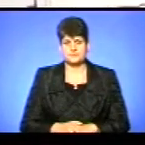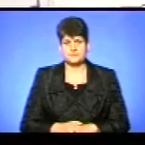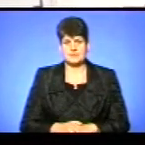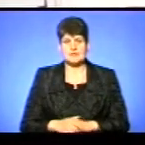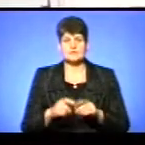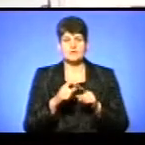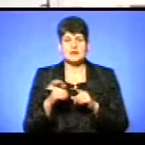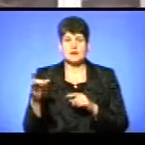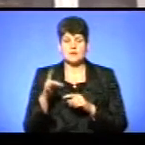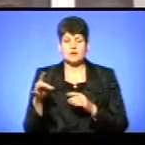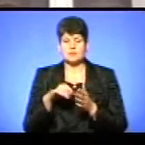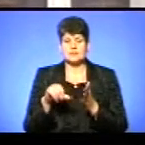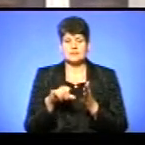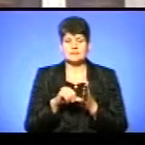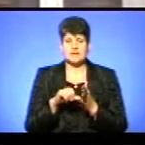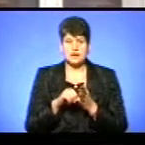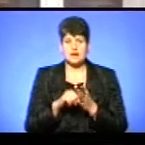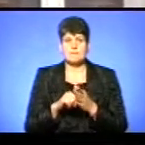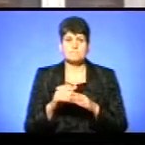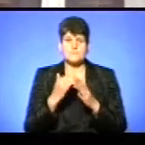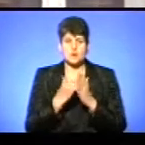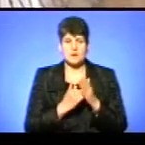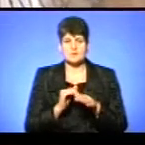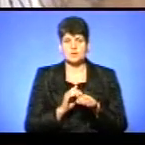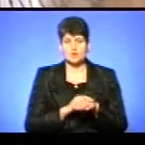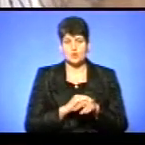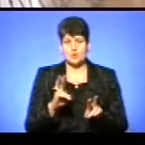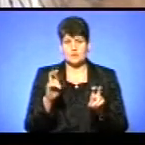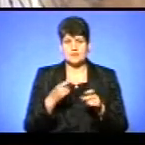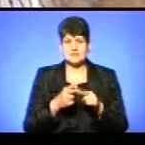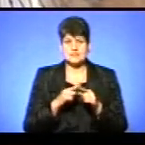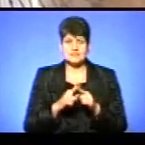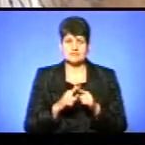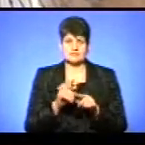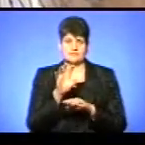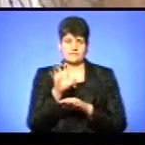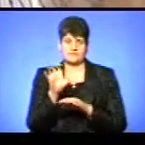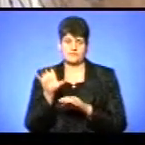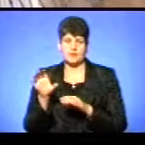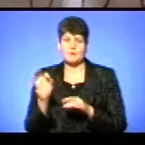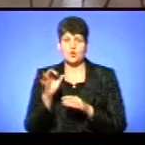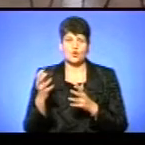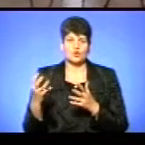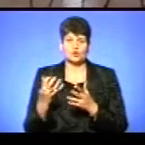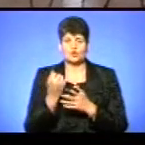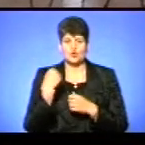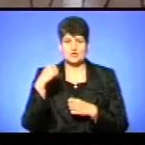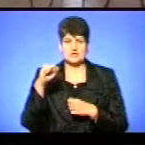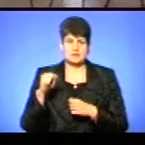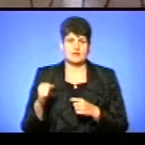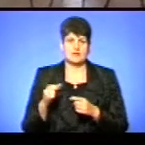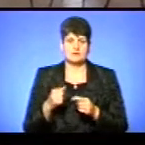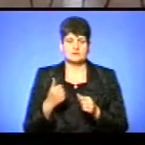За словами регіонального представника програми «Добре» Дмитра Коваля, це портретно-репортажна виставка про досягнення передових громад